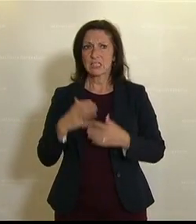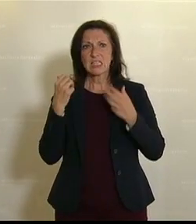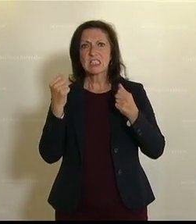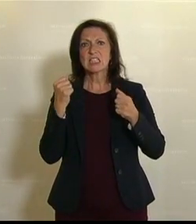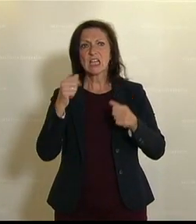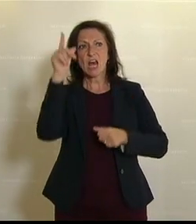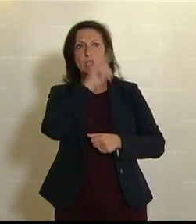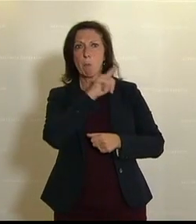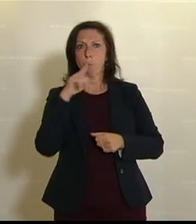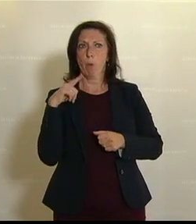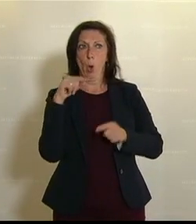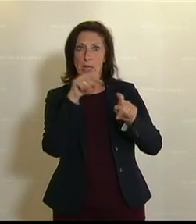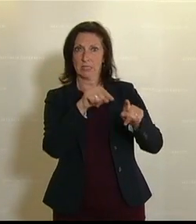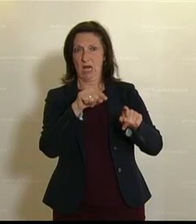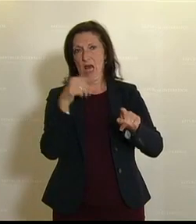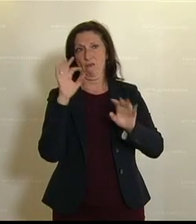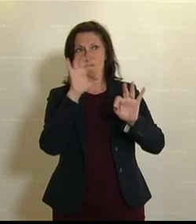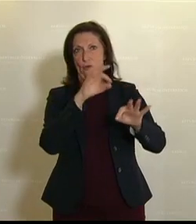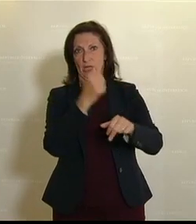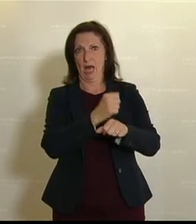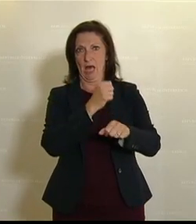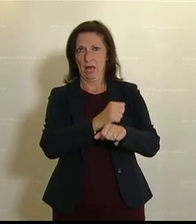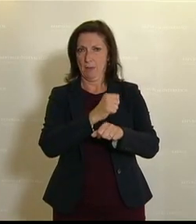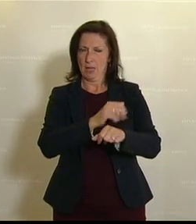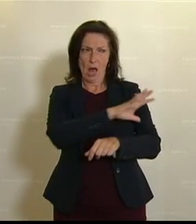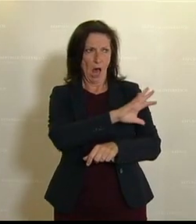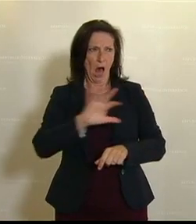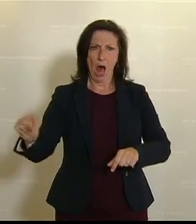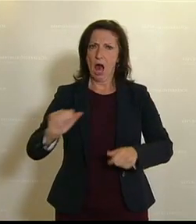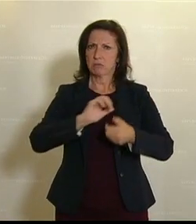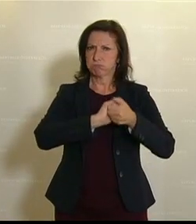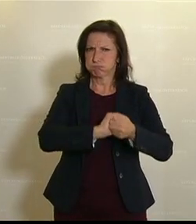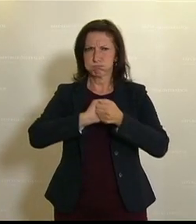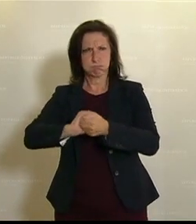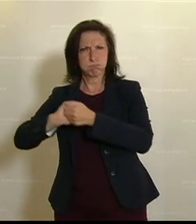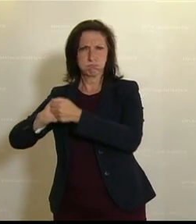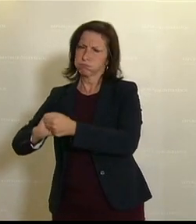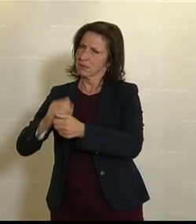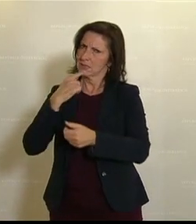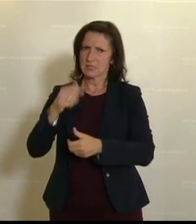sicherheitspolizeilichen Assistenzeinsatz gestanden sind, von dieser Stelle aus meinen herzlichen Dank auszusprechen.